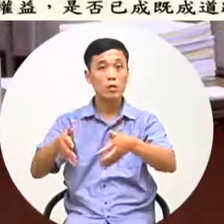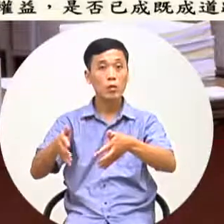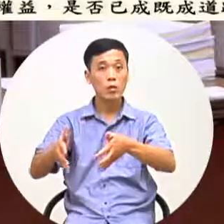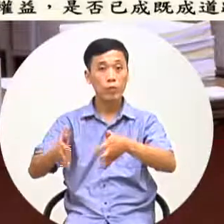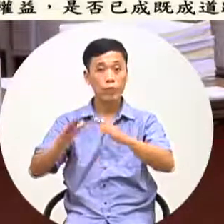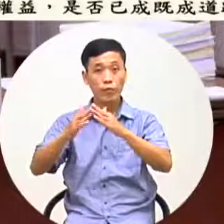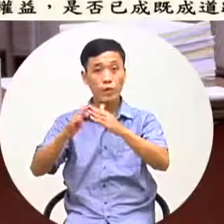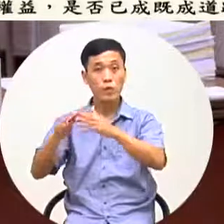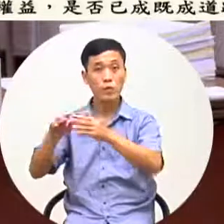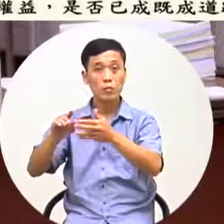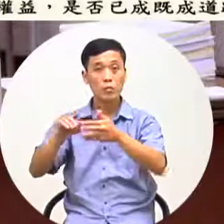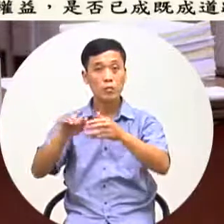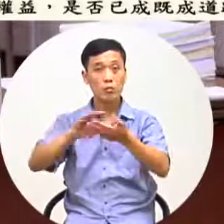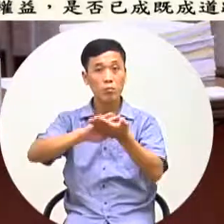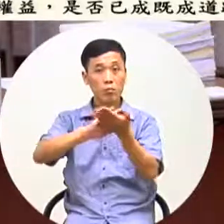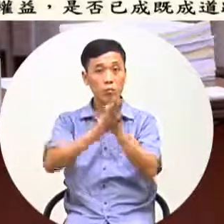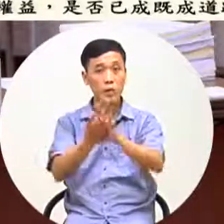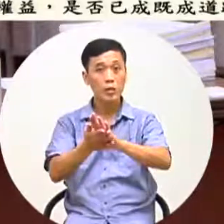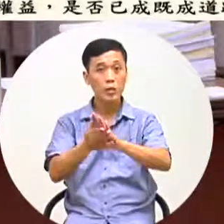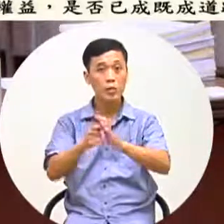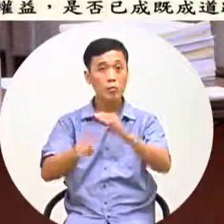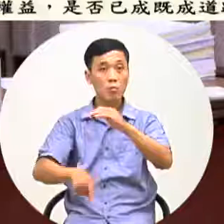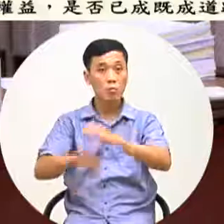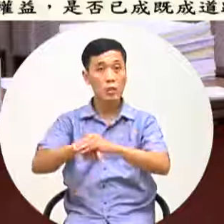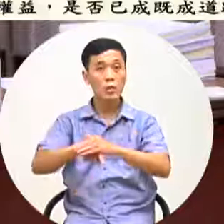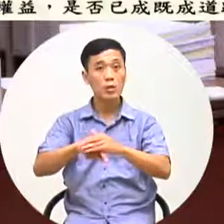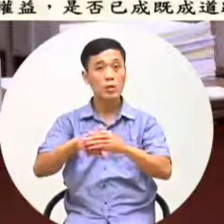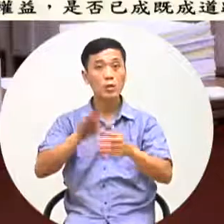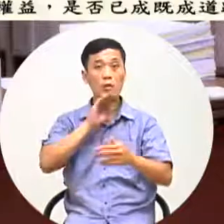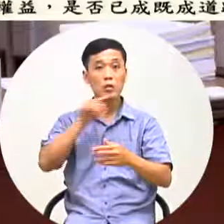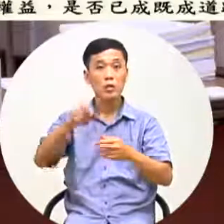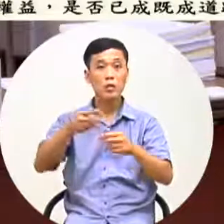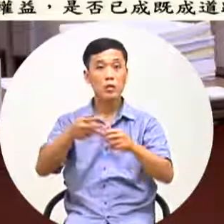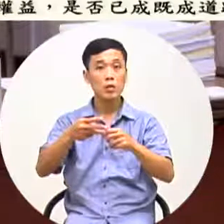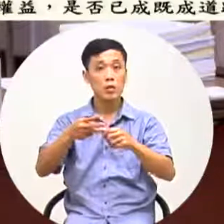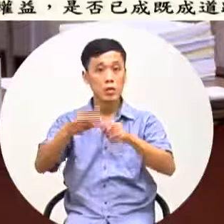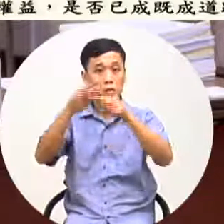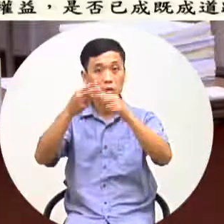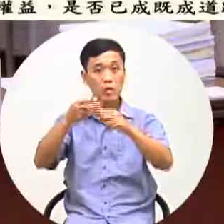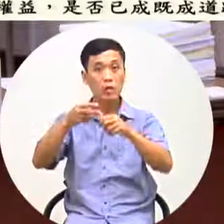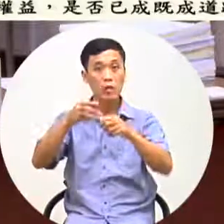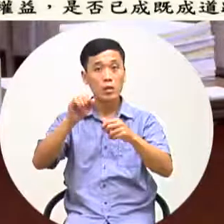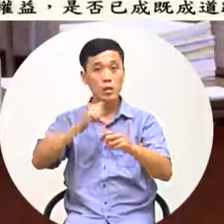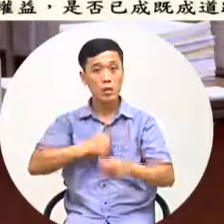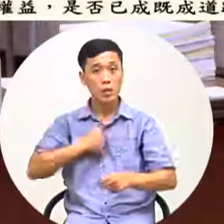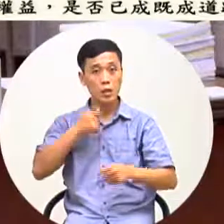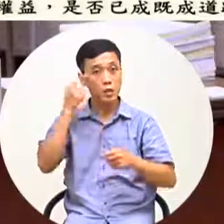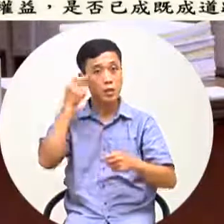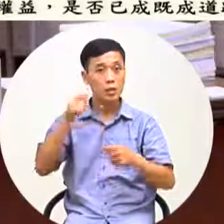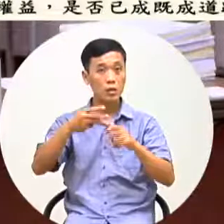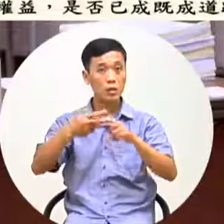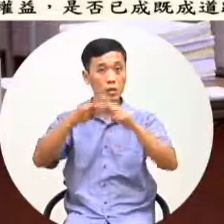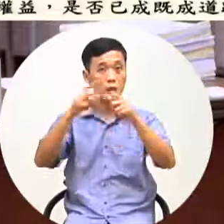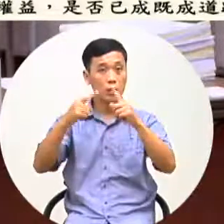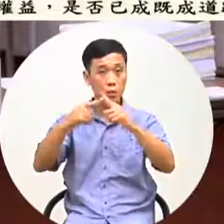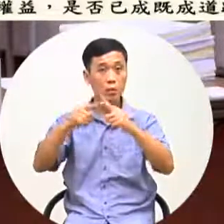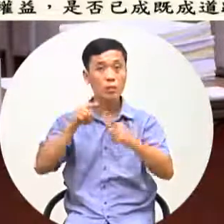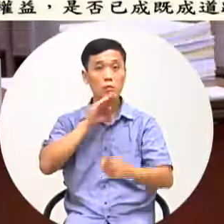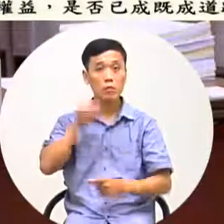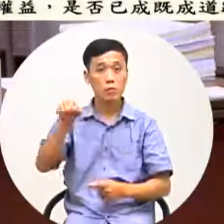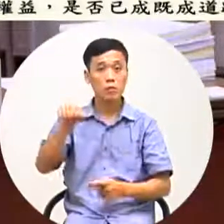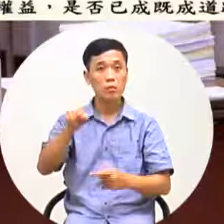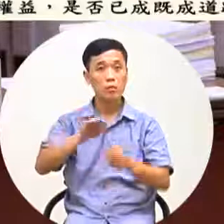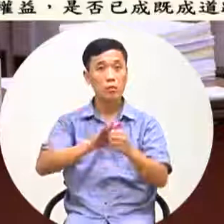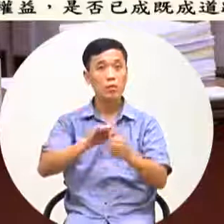道理，善意的第三者啊，我摕一栋钱，一条钱，人要看到是有道路，有啥物话，对不对？啊，你要用到，恁在安怎